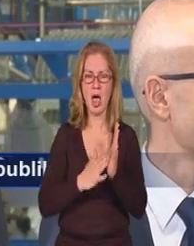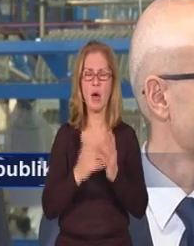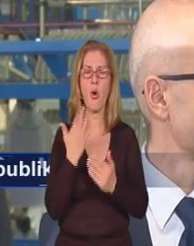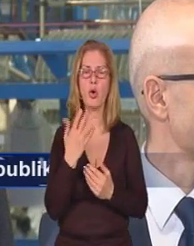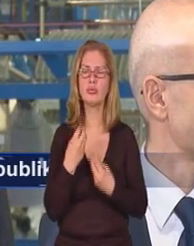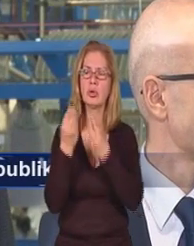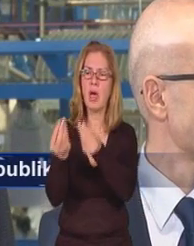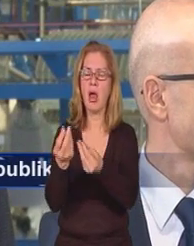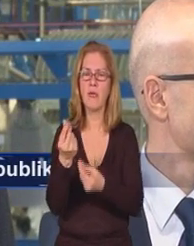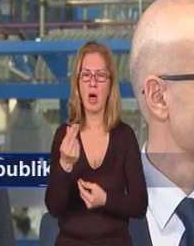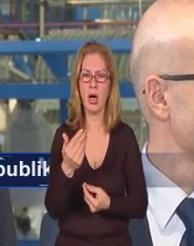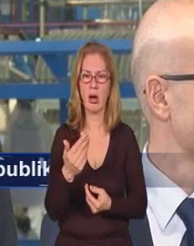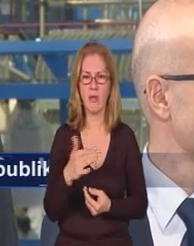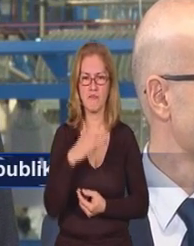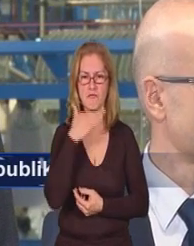dali?